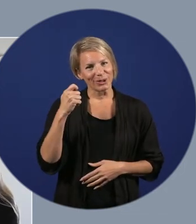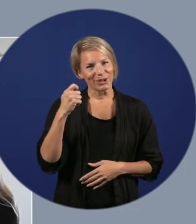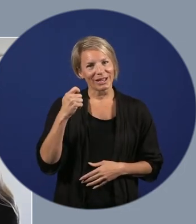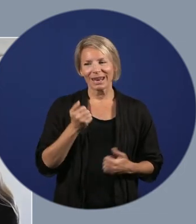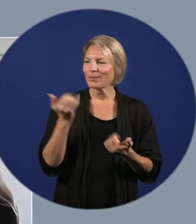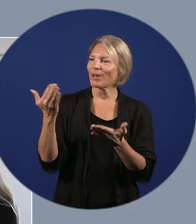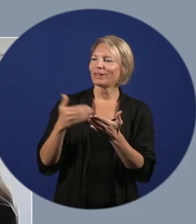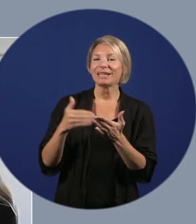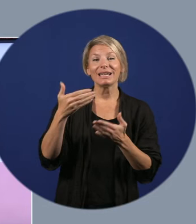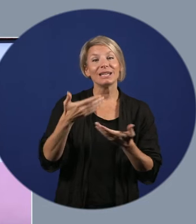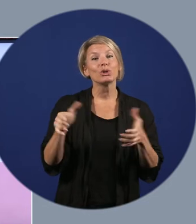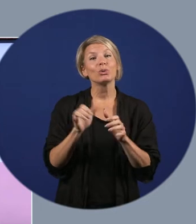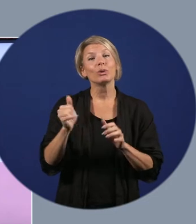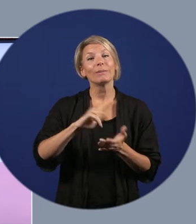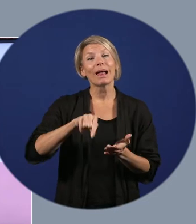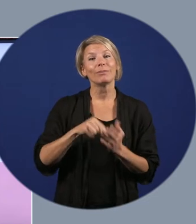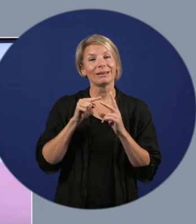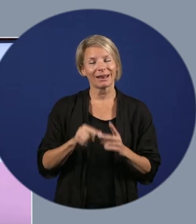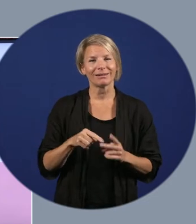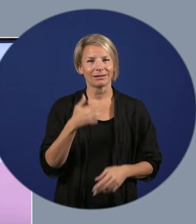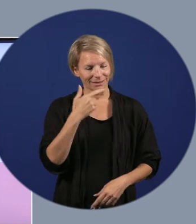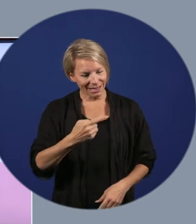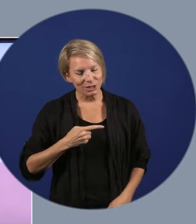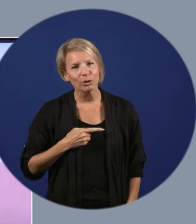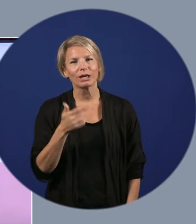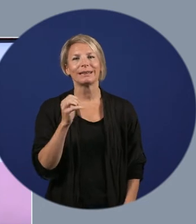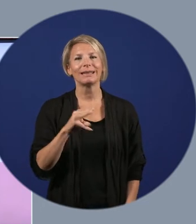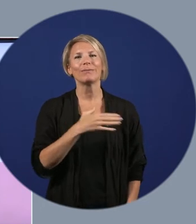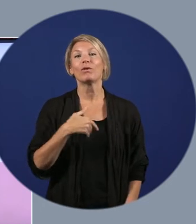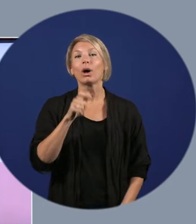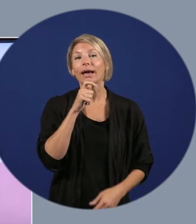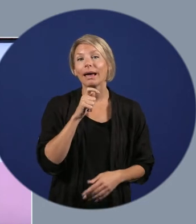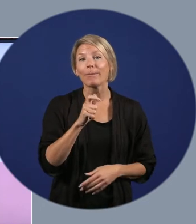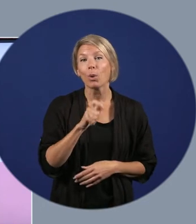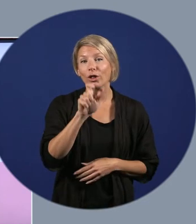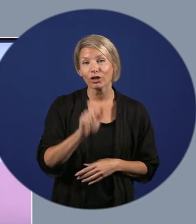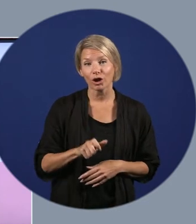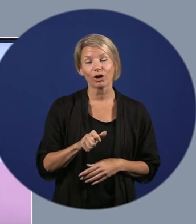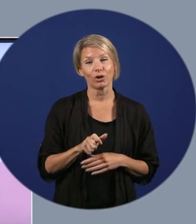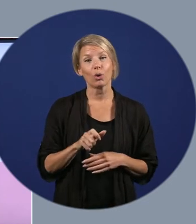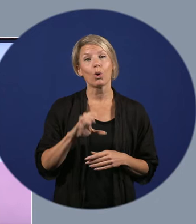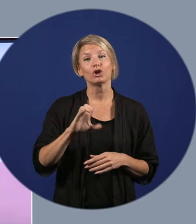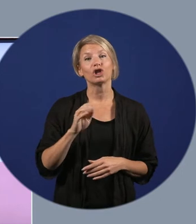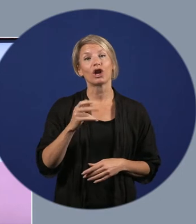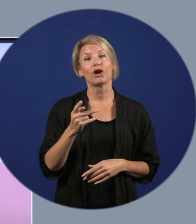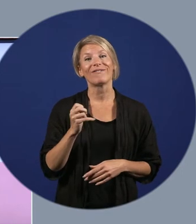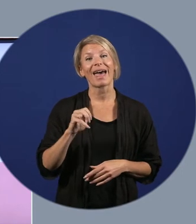till studion i Malmö. Tack så mycket, Tim Lundberg, vår reporter, och Södervärnsskolan i